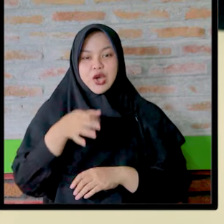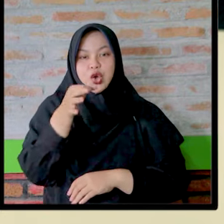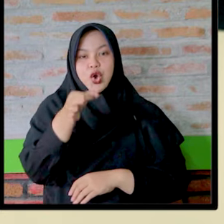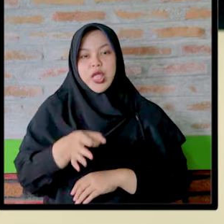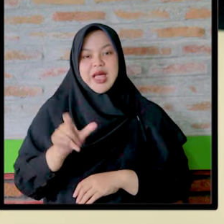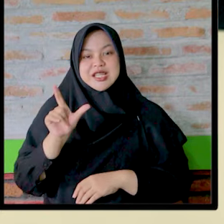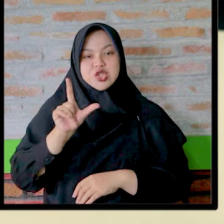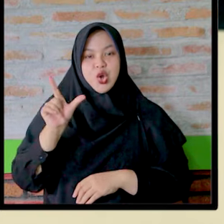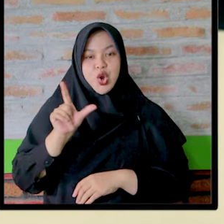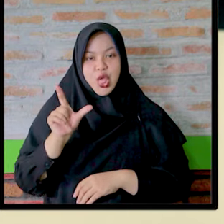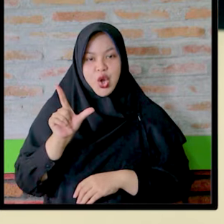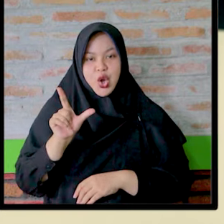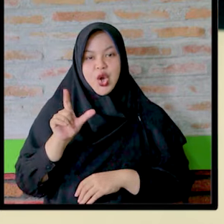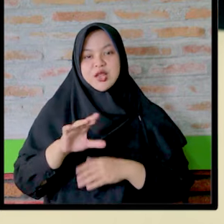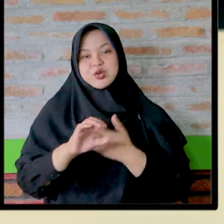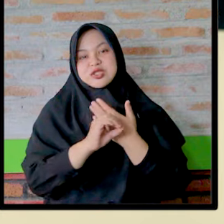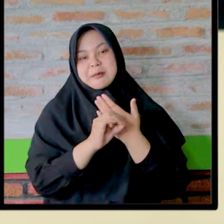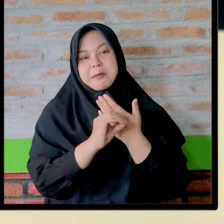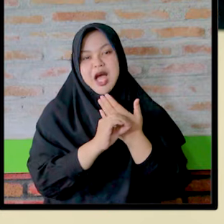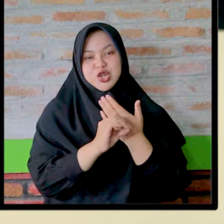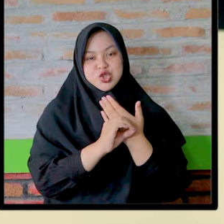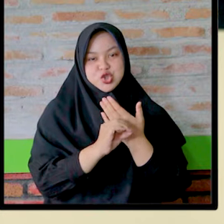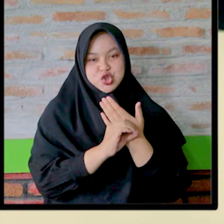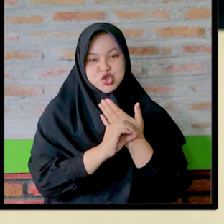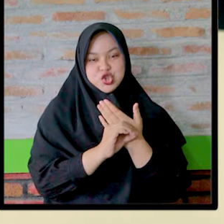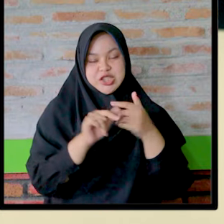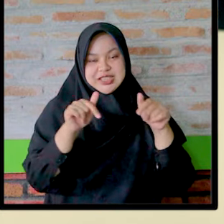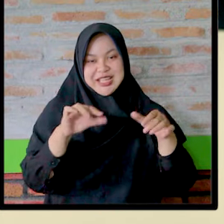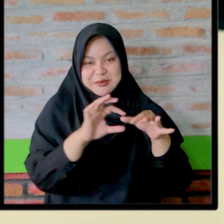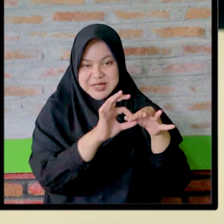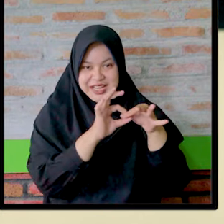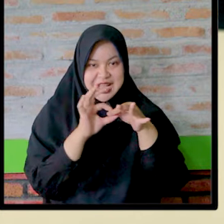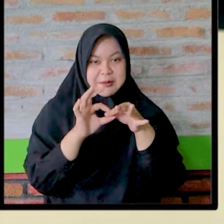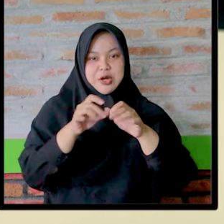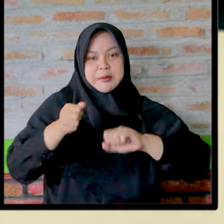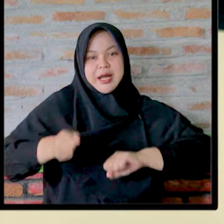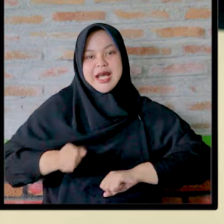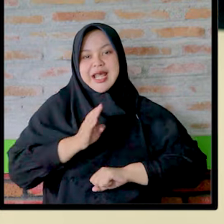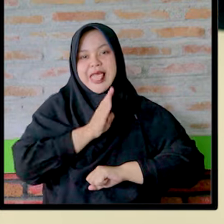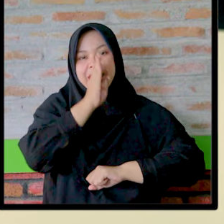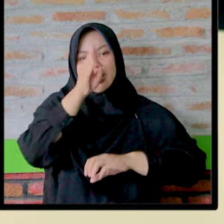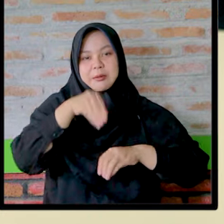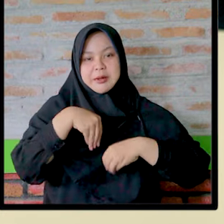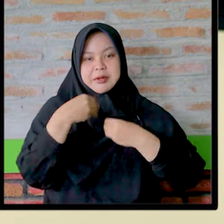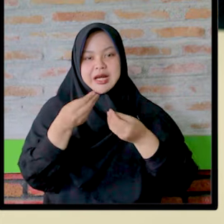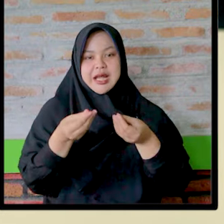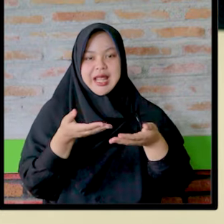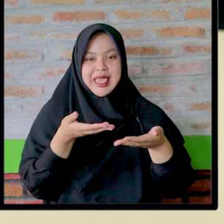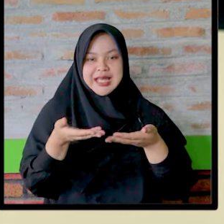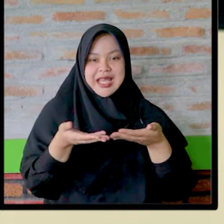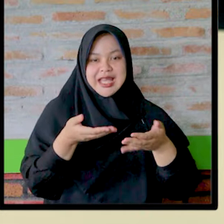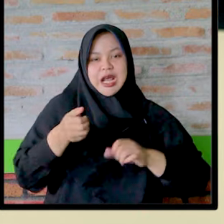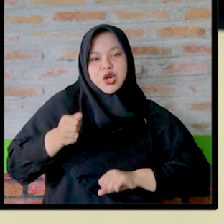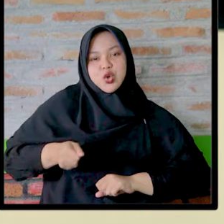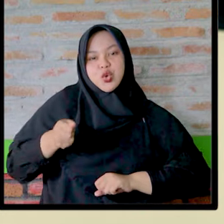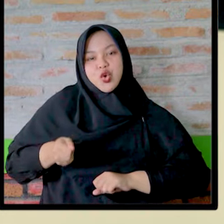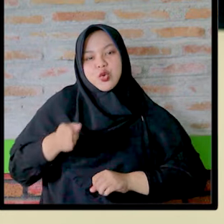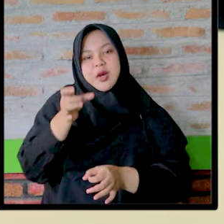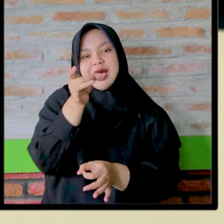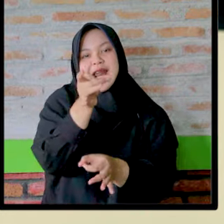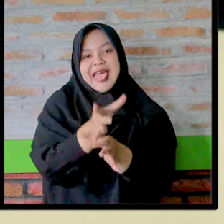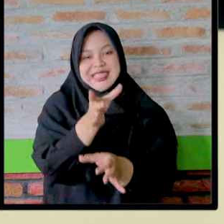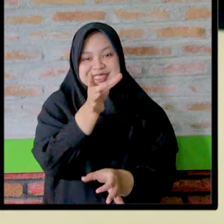itu kemudian saat ini kami bermitra dengan pengadilan agama untuk memberikan pelayanan hukum secara cuma-cuma